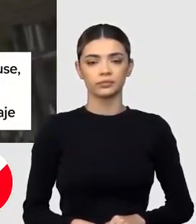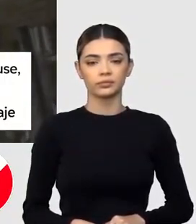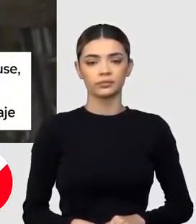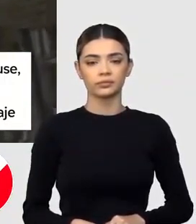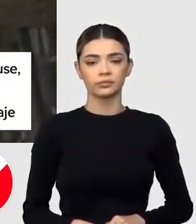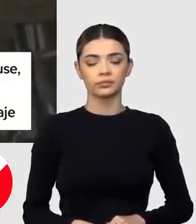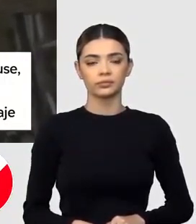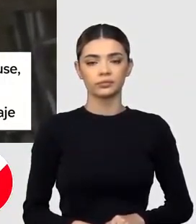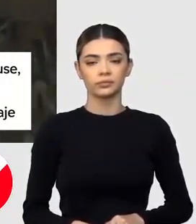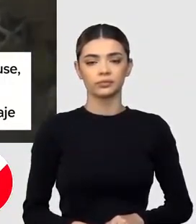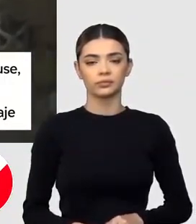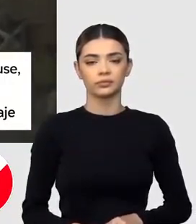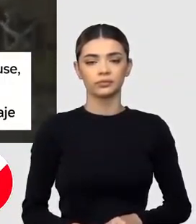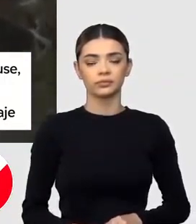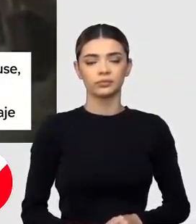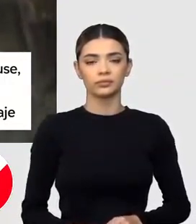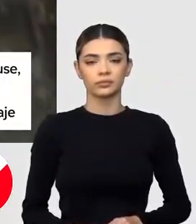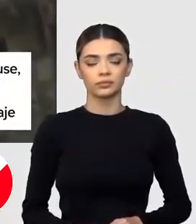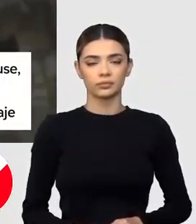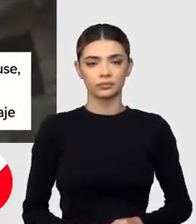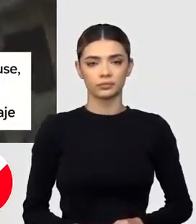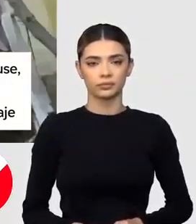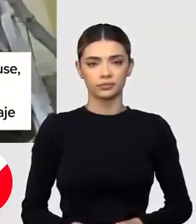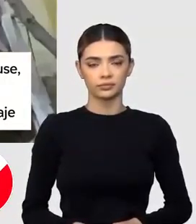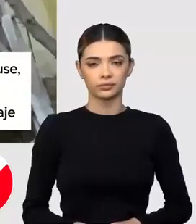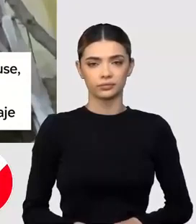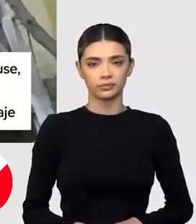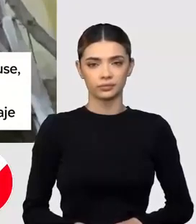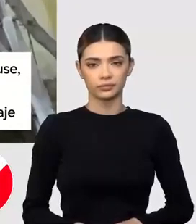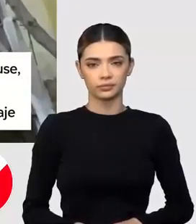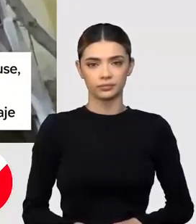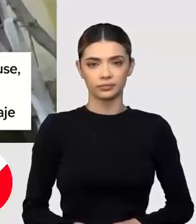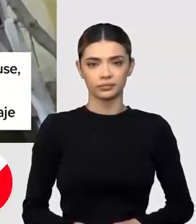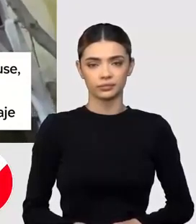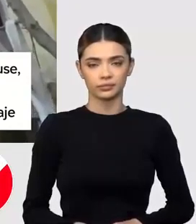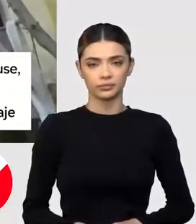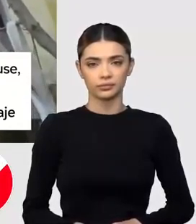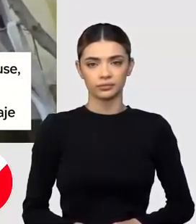Прилетіла керована авіабомба в житловий будинок.